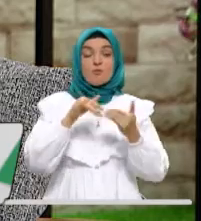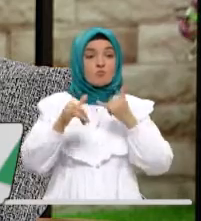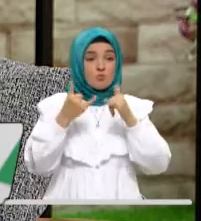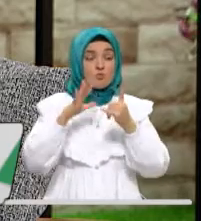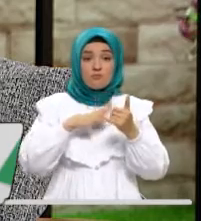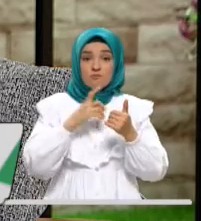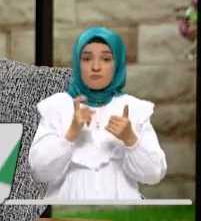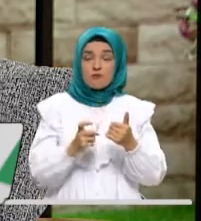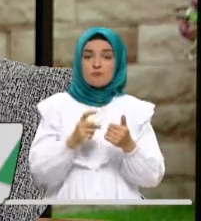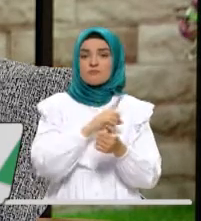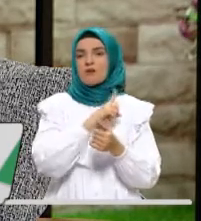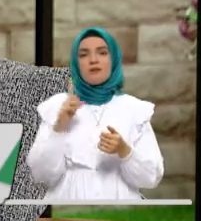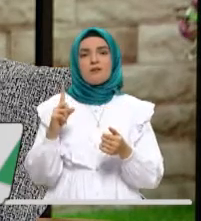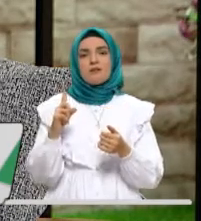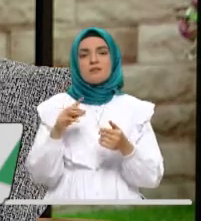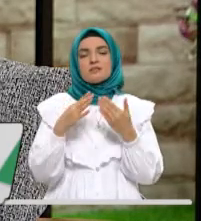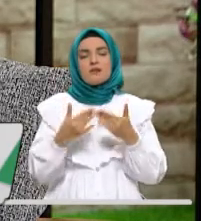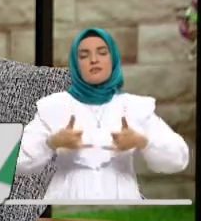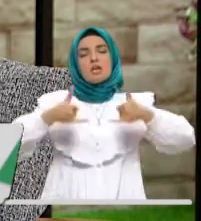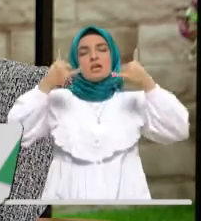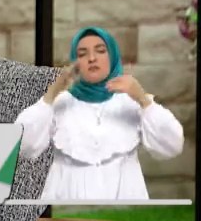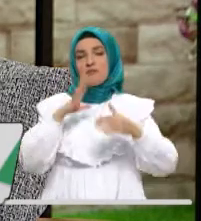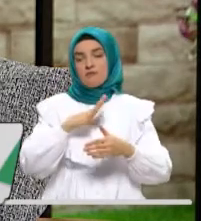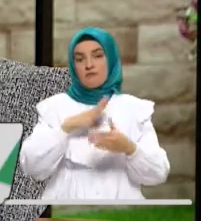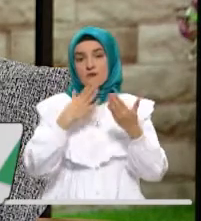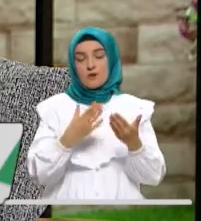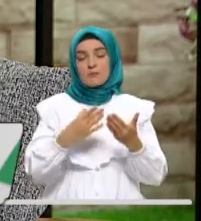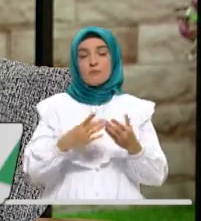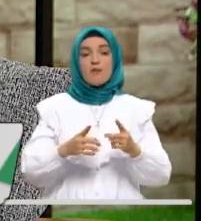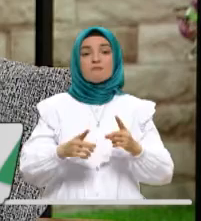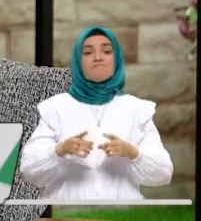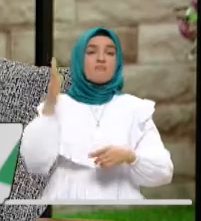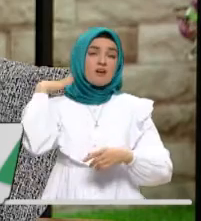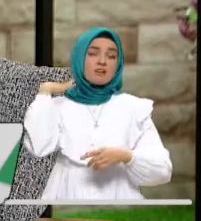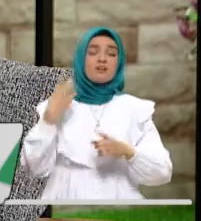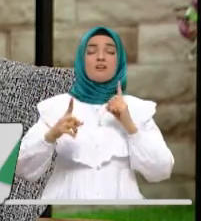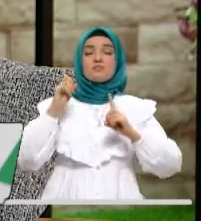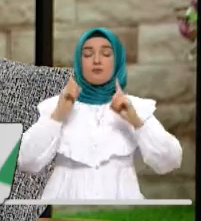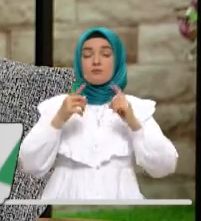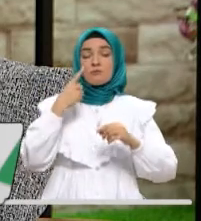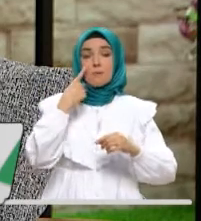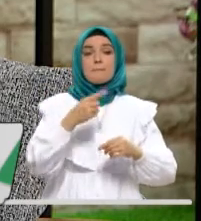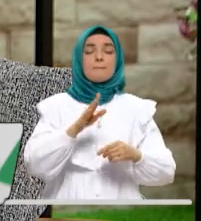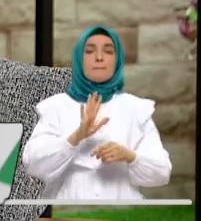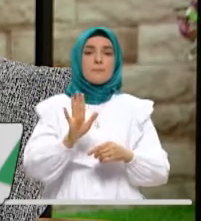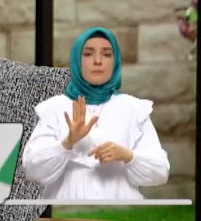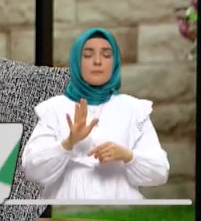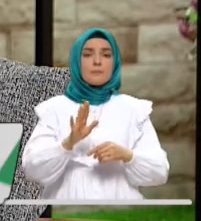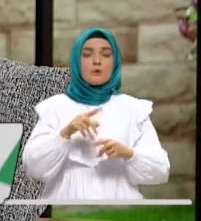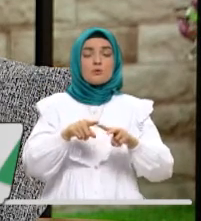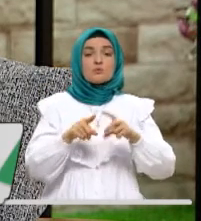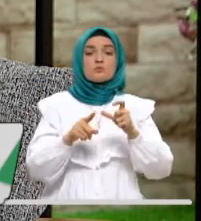Başka bir şey? Hayır, eser görüyoruz sadece. Böyle dedikodulara, yabancı seyyahların yazdıklarına bakmaksızın. Çünkü Nurbanlı